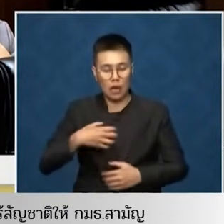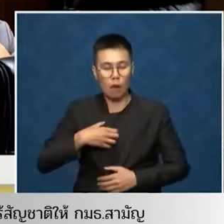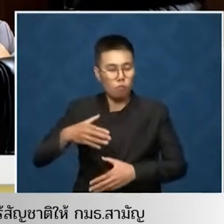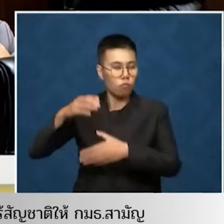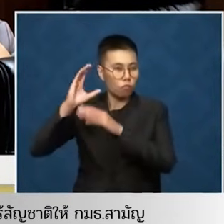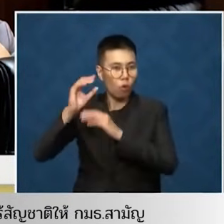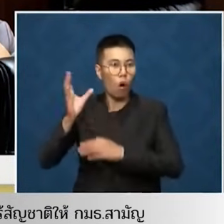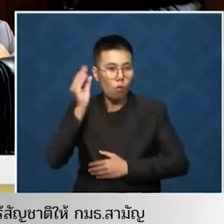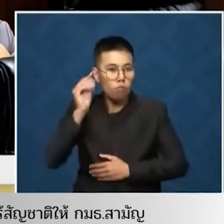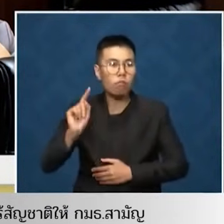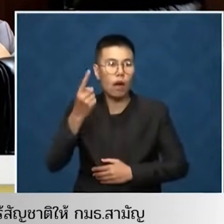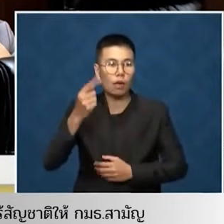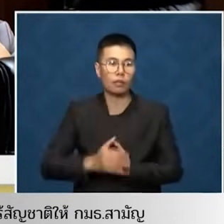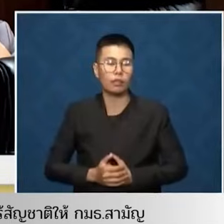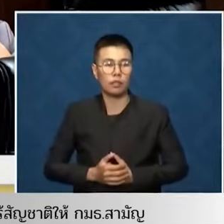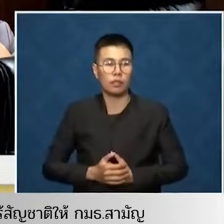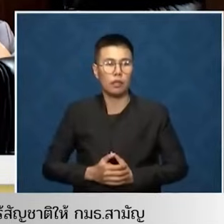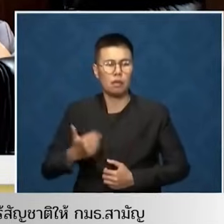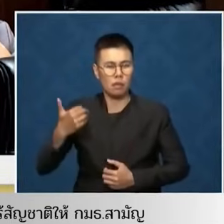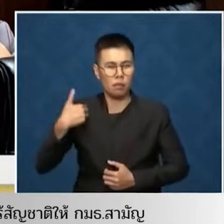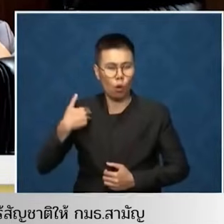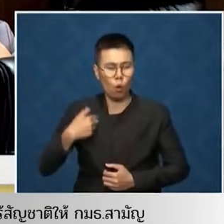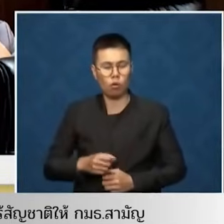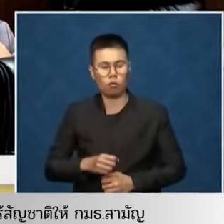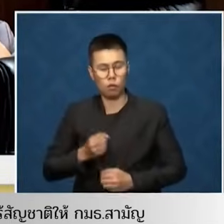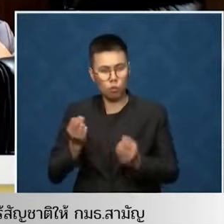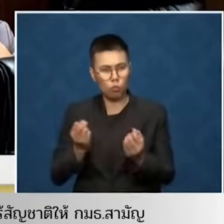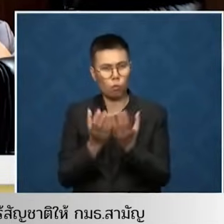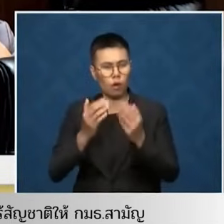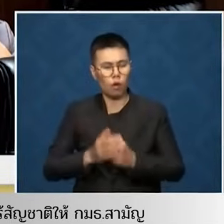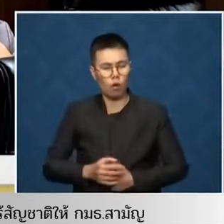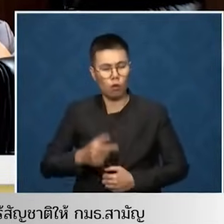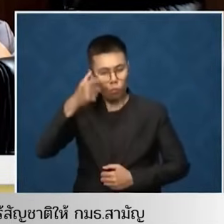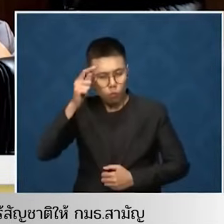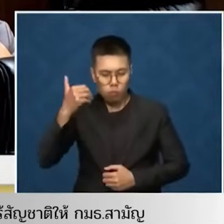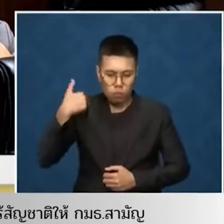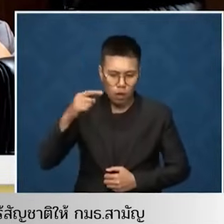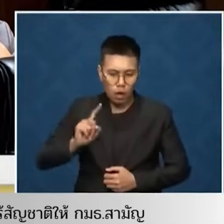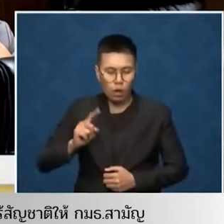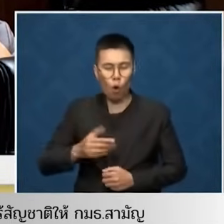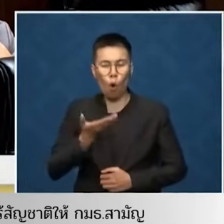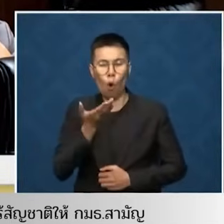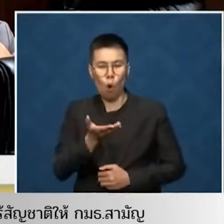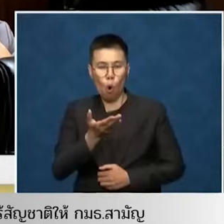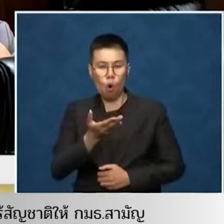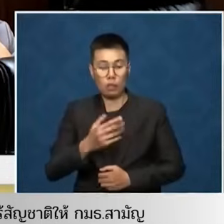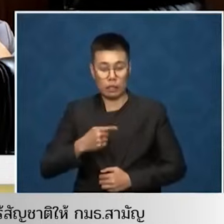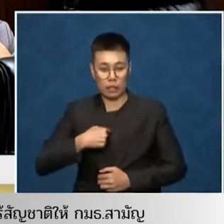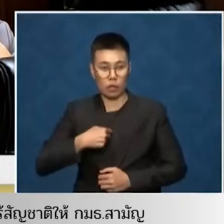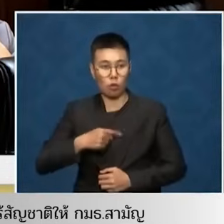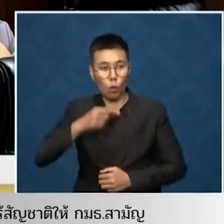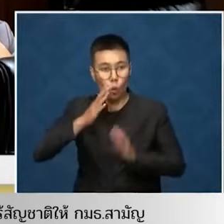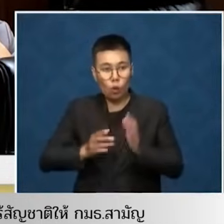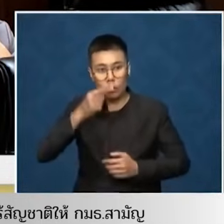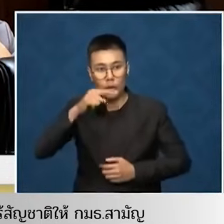ด้วยความพิลึกพิลั่นหลายอย่างที่ท่านจะได้พบเจอในการเส้นทางการขอสัญชาติไทยนั้นเป็นเรื่องมหัศจรรย์ที่ท่าน